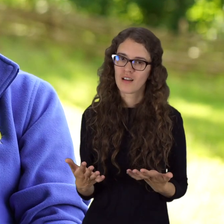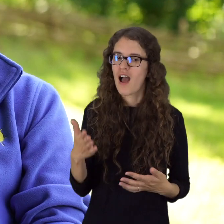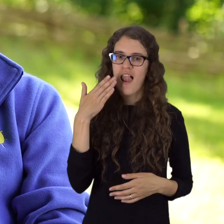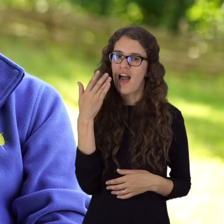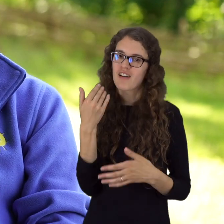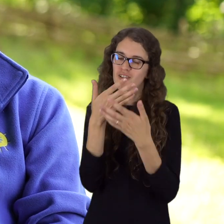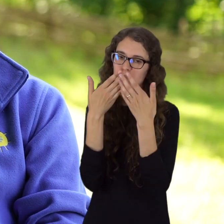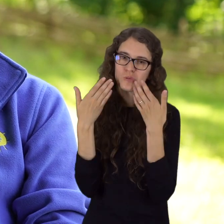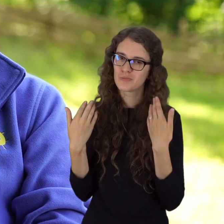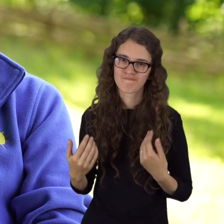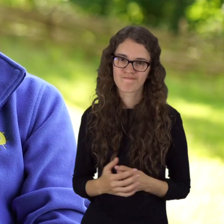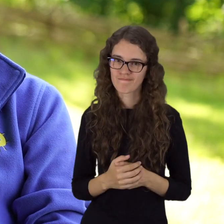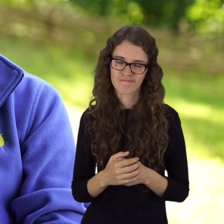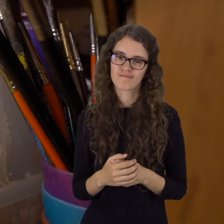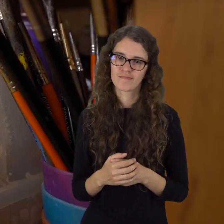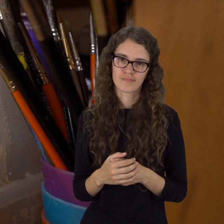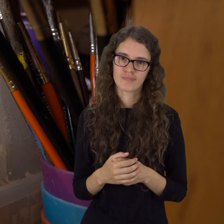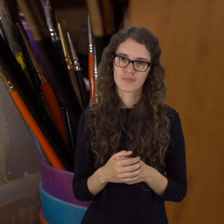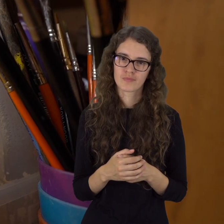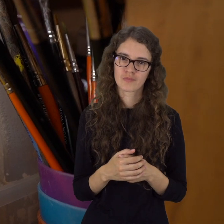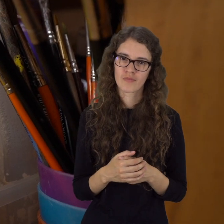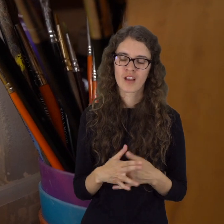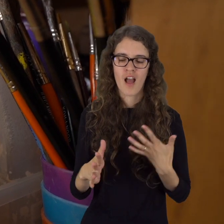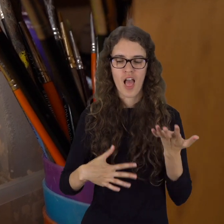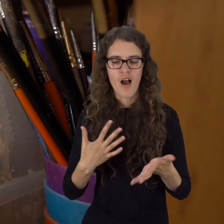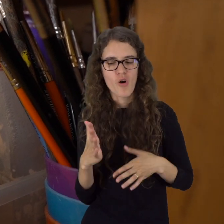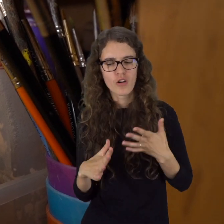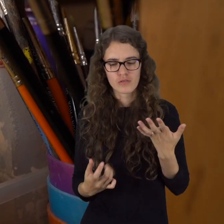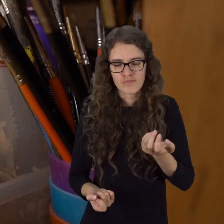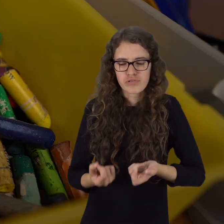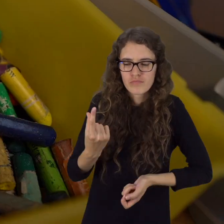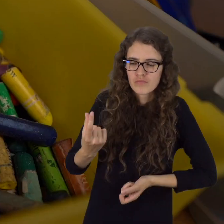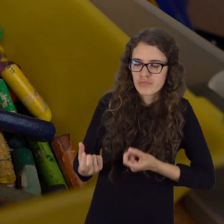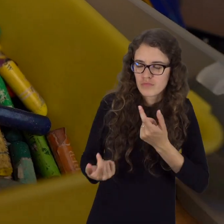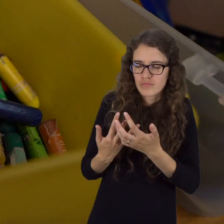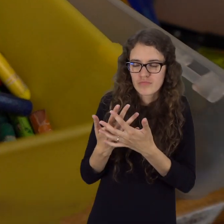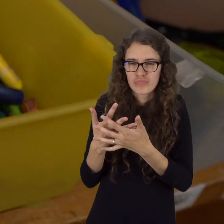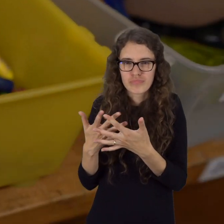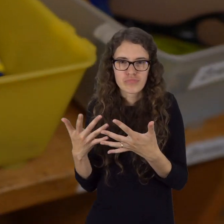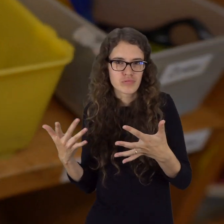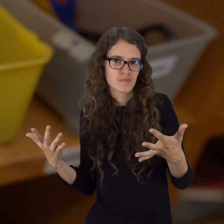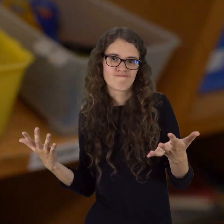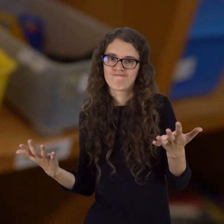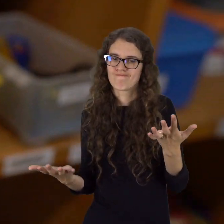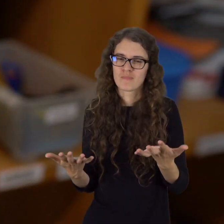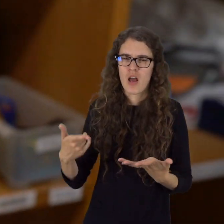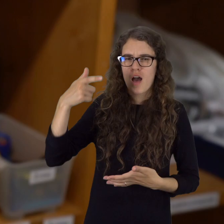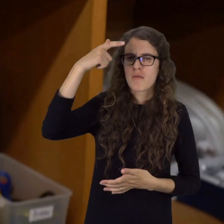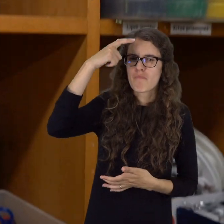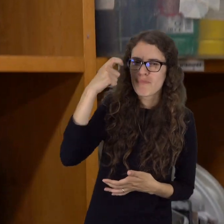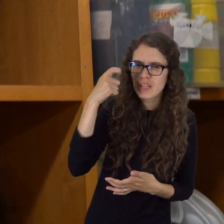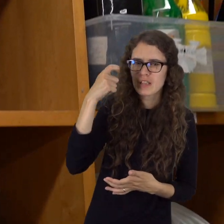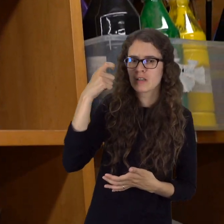Tikrai nebuvo lengva. Tikrai nebuvo lengva ir buvo na, emocijų įvairiausių nuo